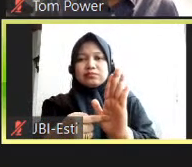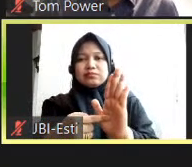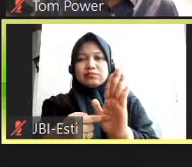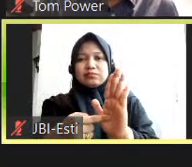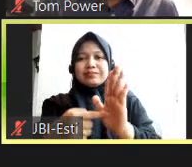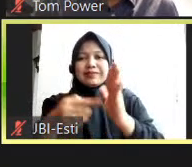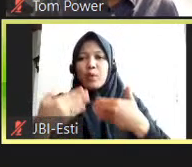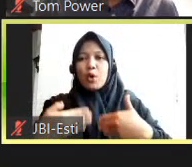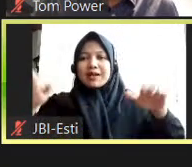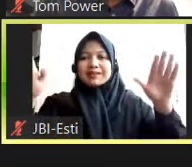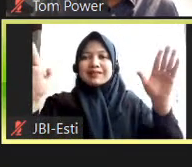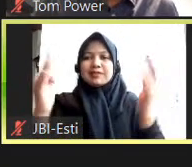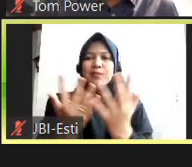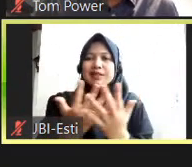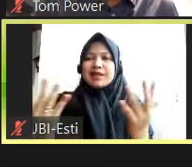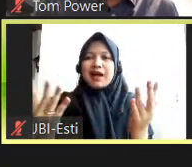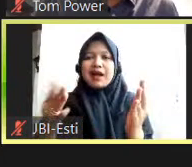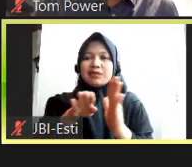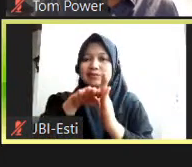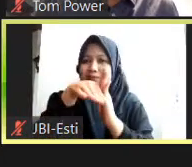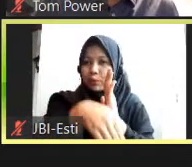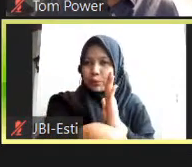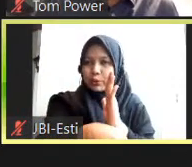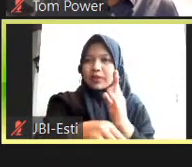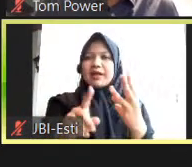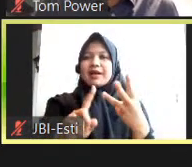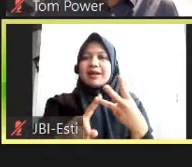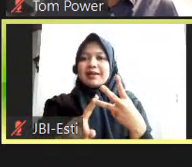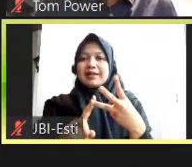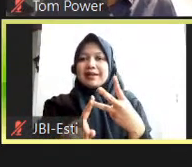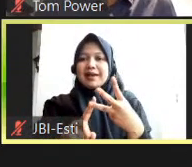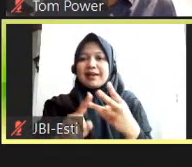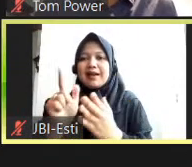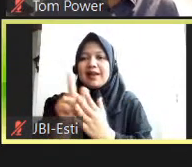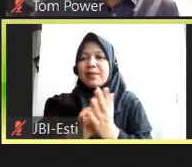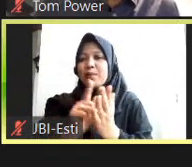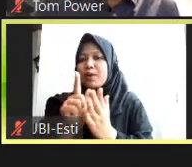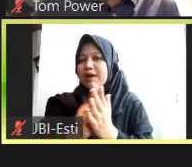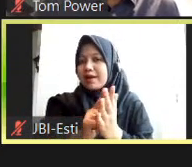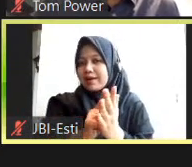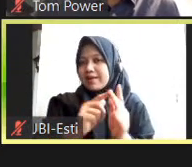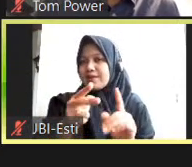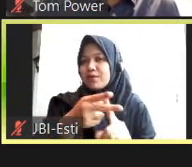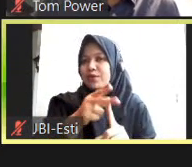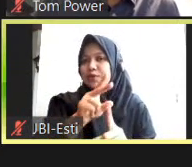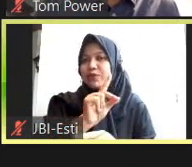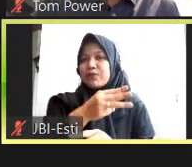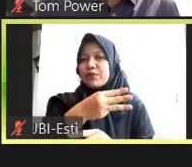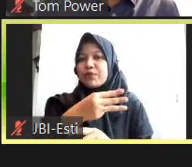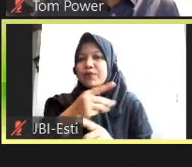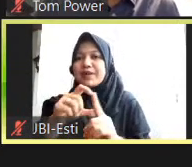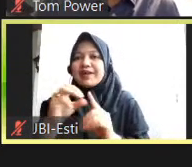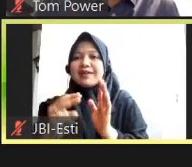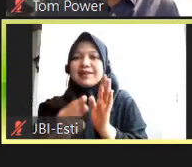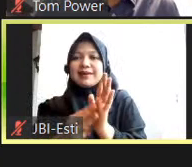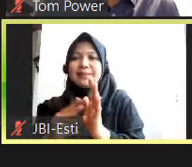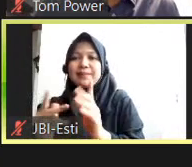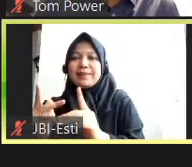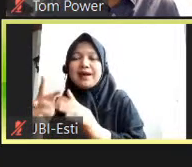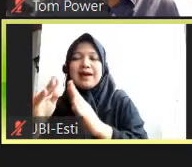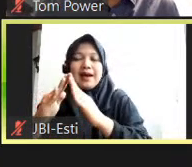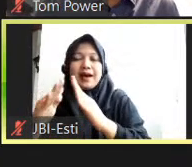demokrasi. Lalu yang terakhir, dari laporan Freedom House, di mana skor kita kembali turun di tahun